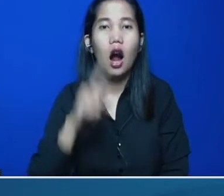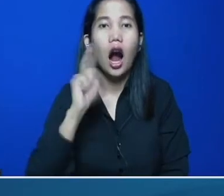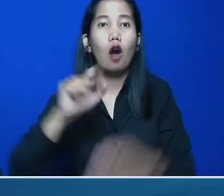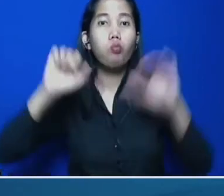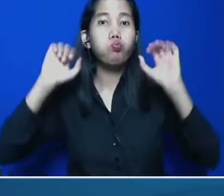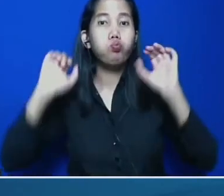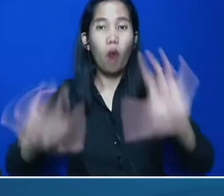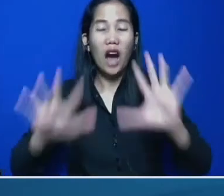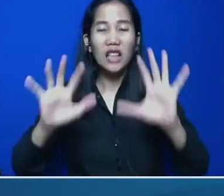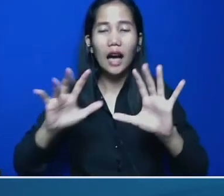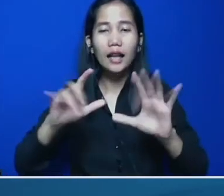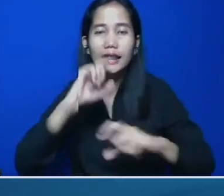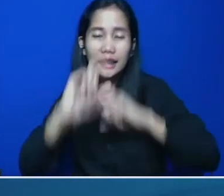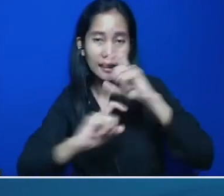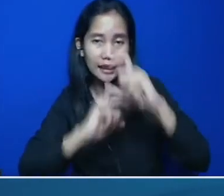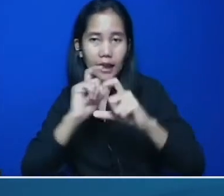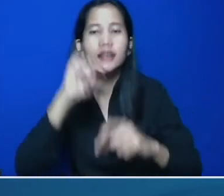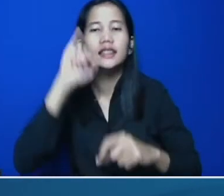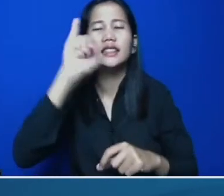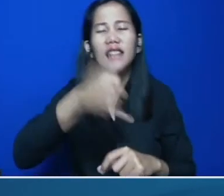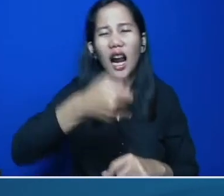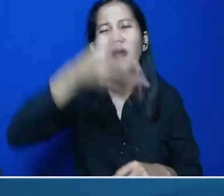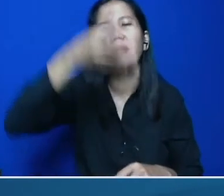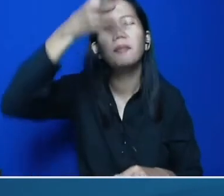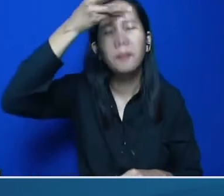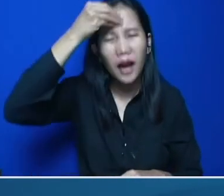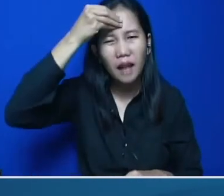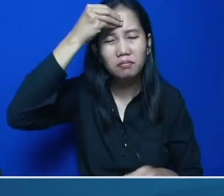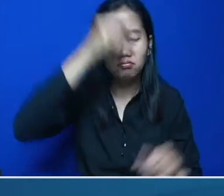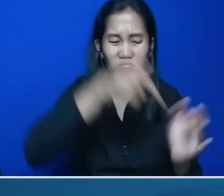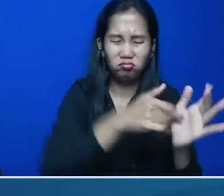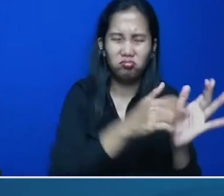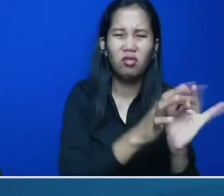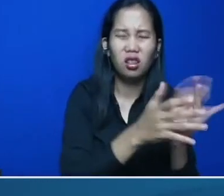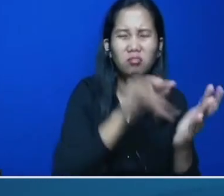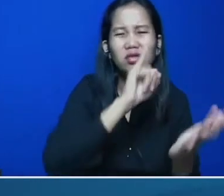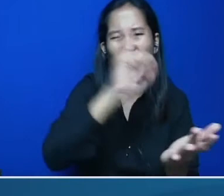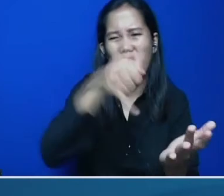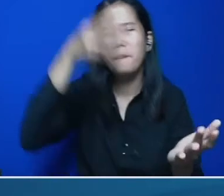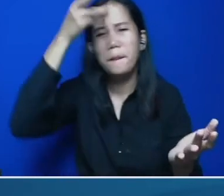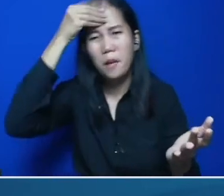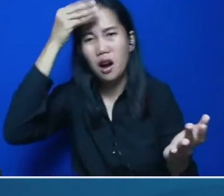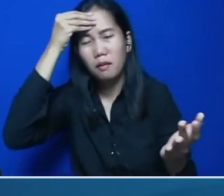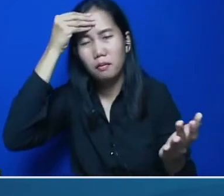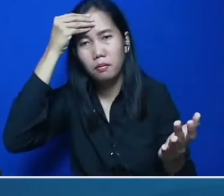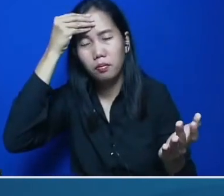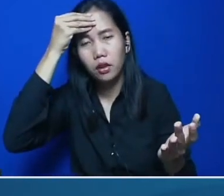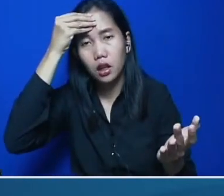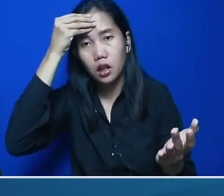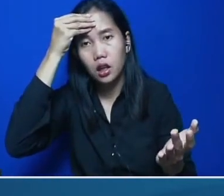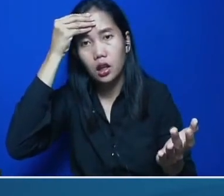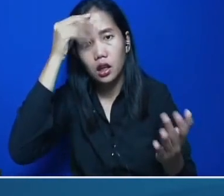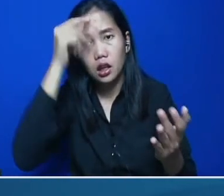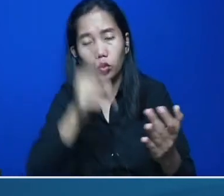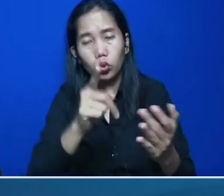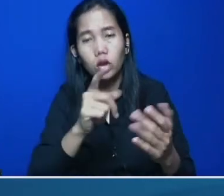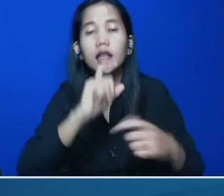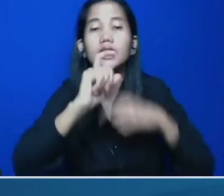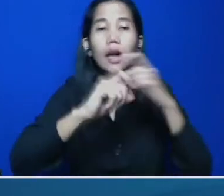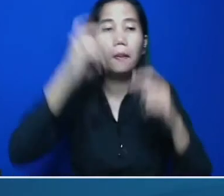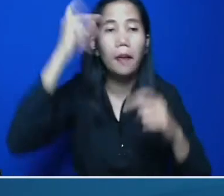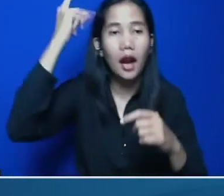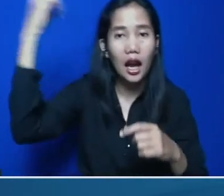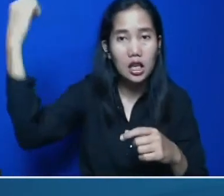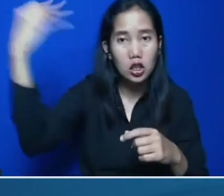ayat 9 sampai yang ke-10 keesokan harinya ketika Ketiga orang itu berada dalam perjalanan